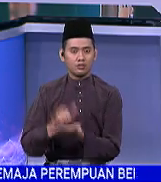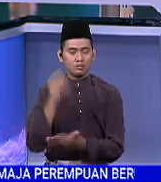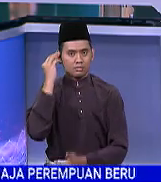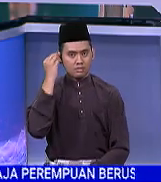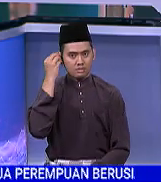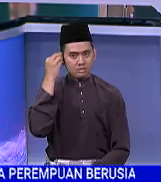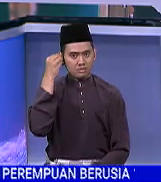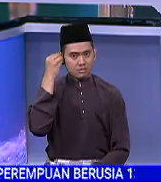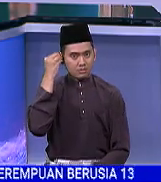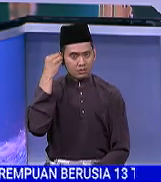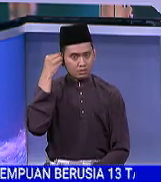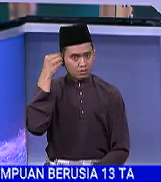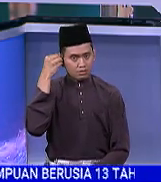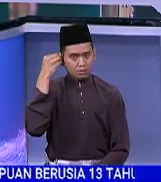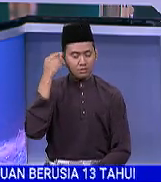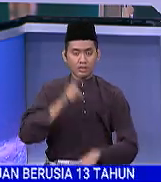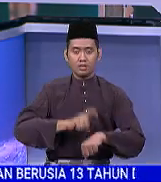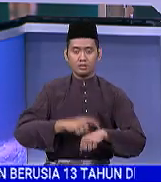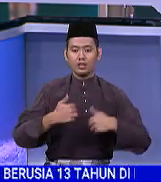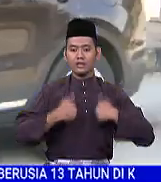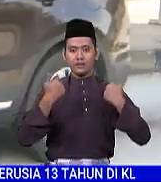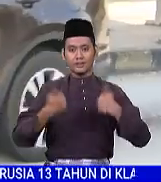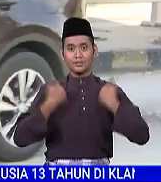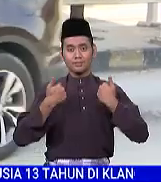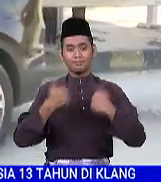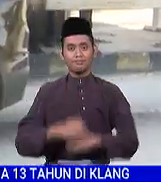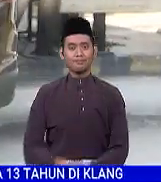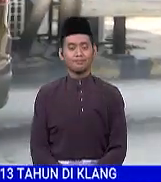digunakan menjelang Aidilfitri.